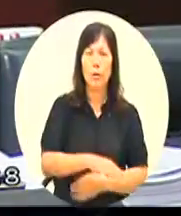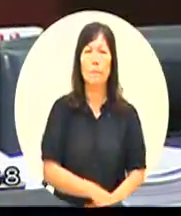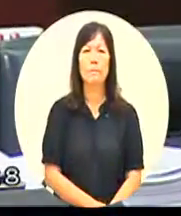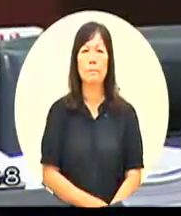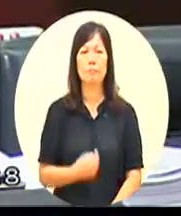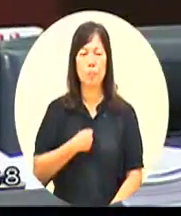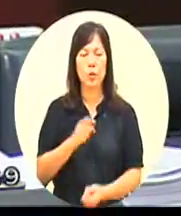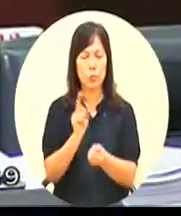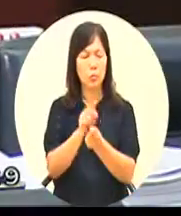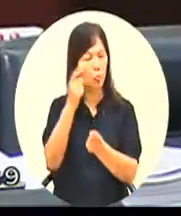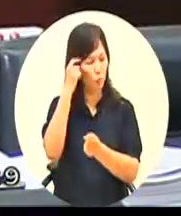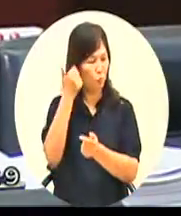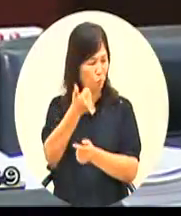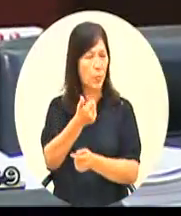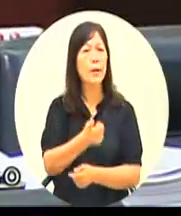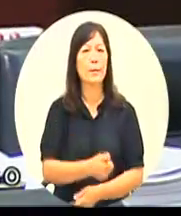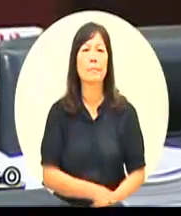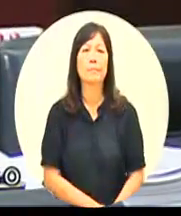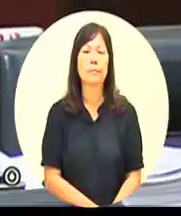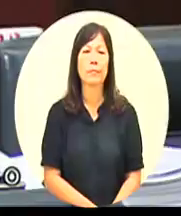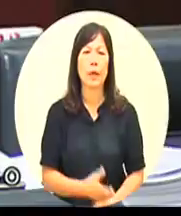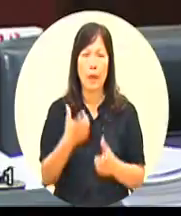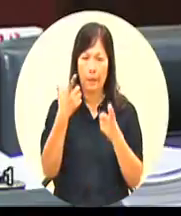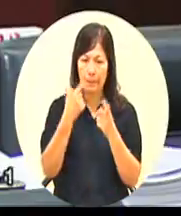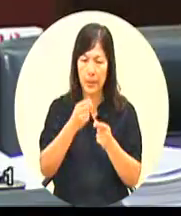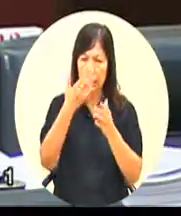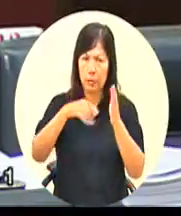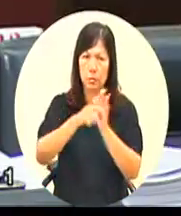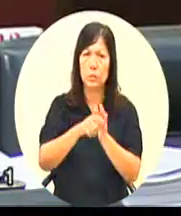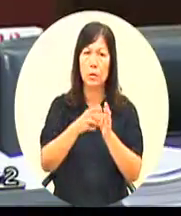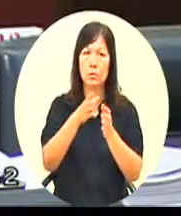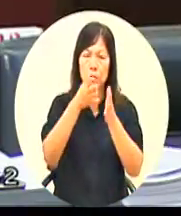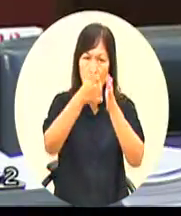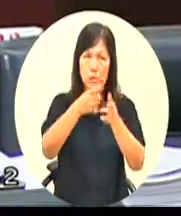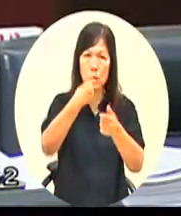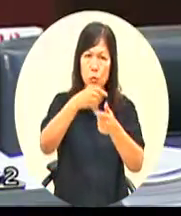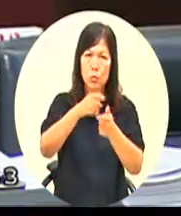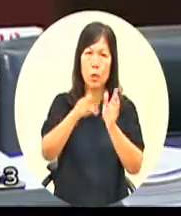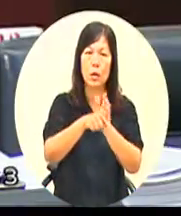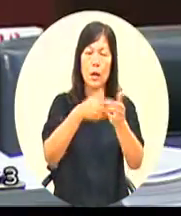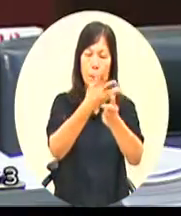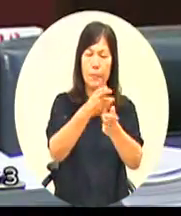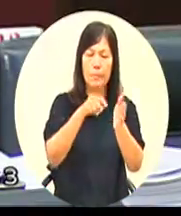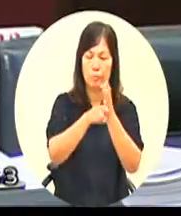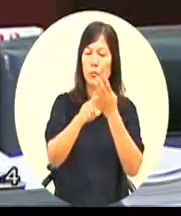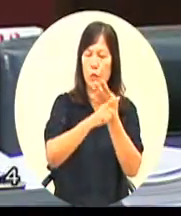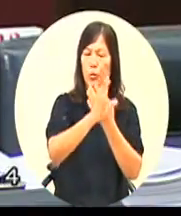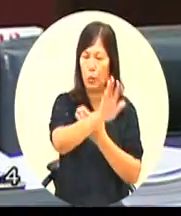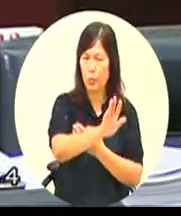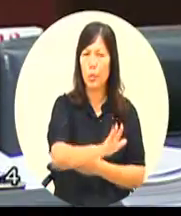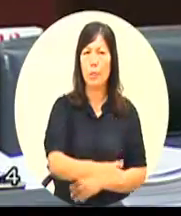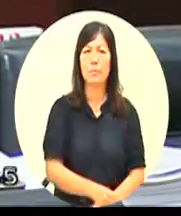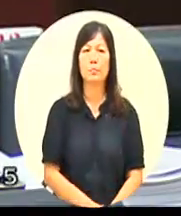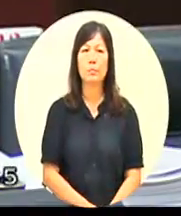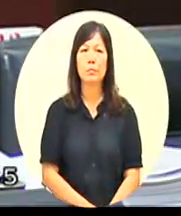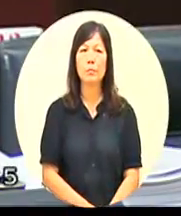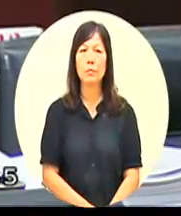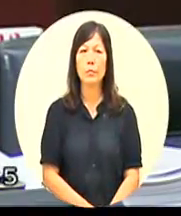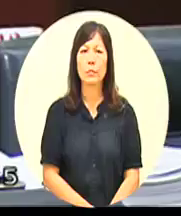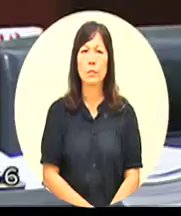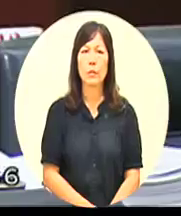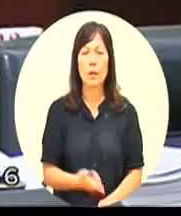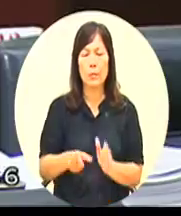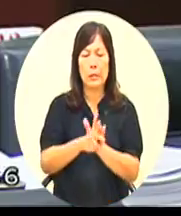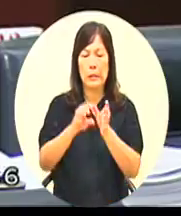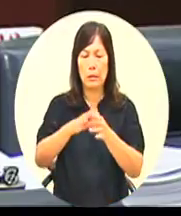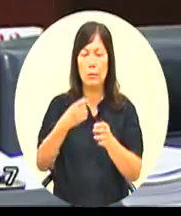当肯定这句话哈，本来学校就是要教学，就是要回归他的专业，而不要因为教